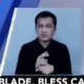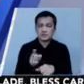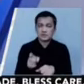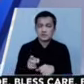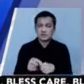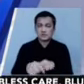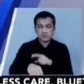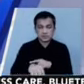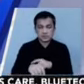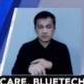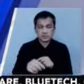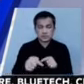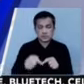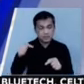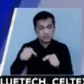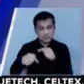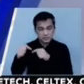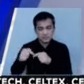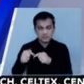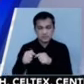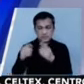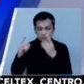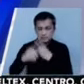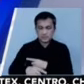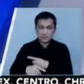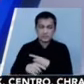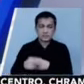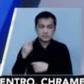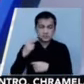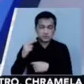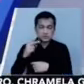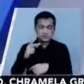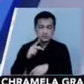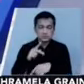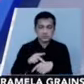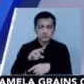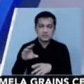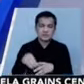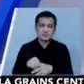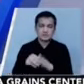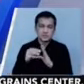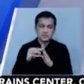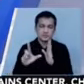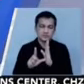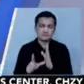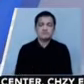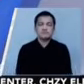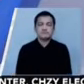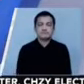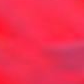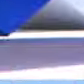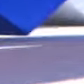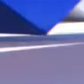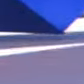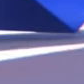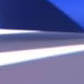para balikan ang madidilim na kabanata ng bansa kabilang na po ang martial law. Nakatutok si Ivan